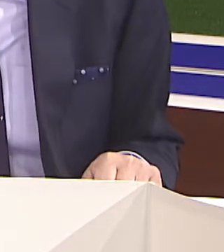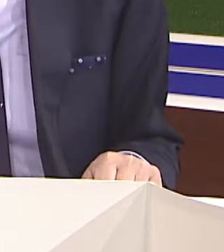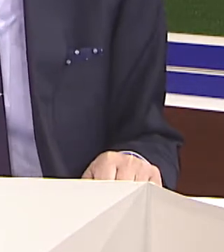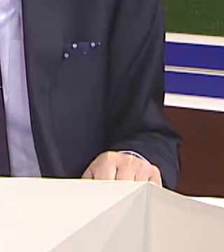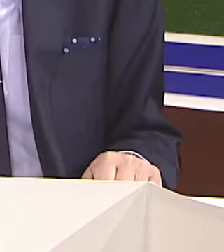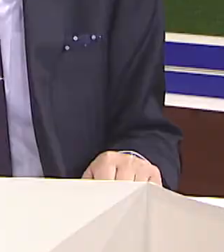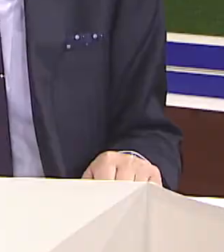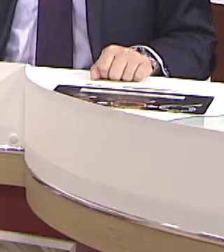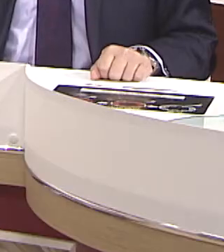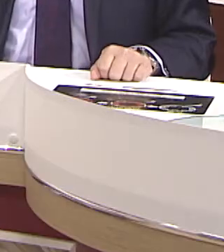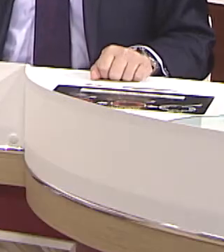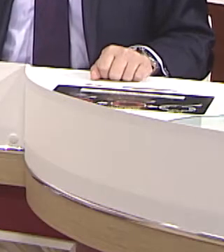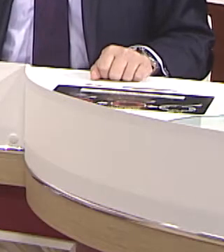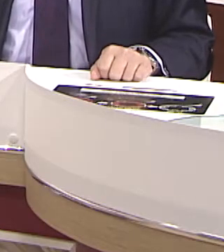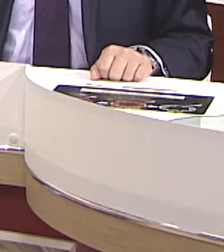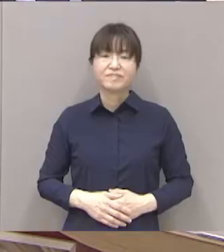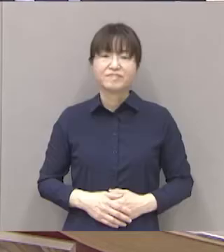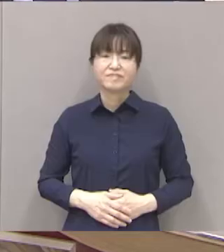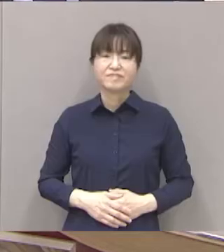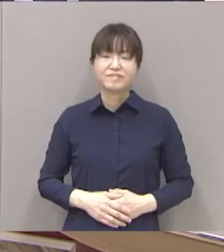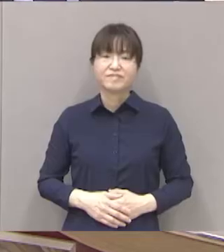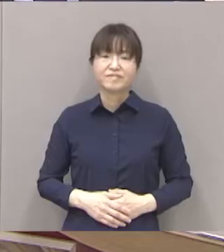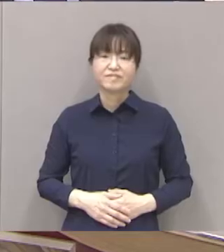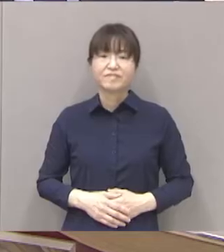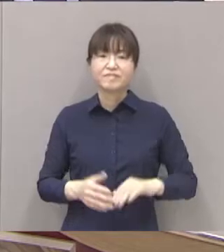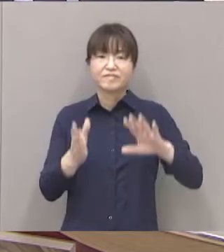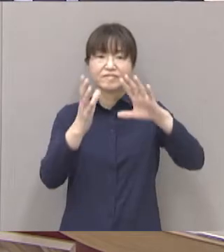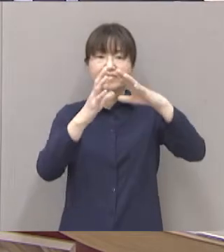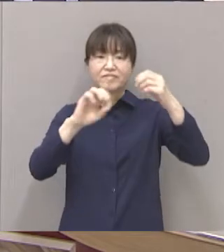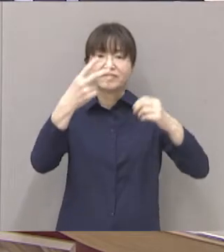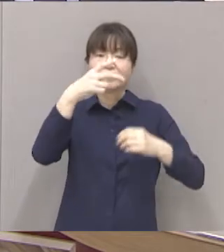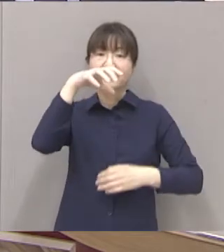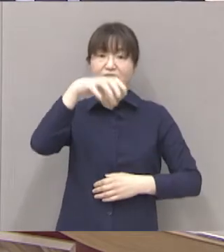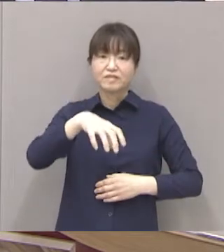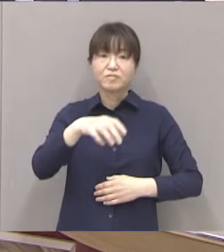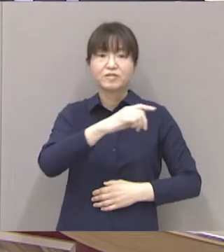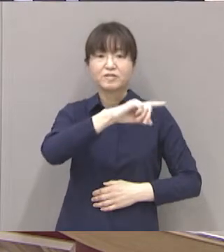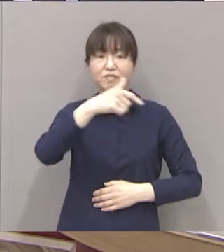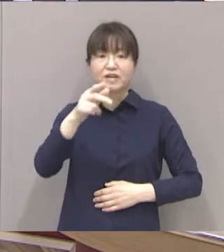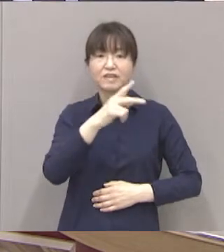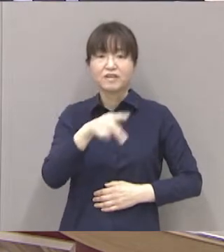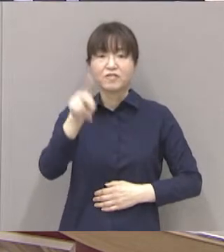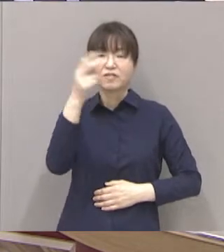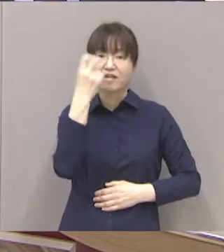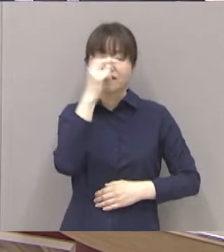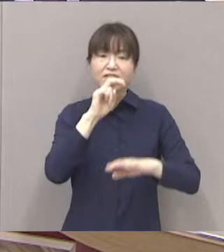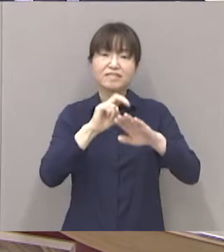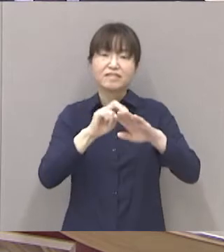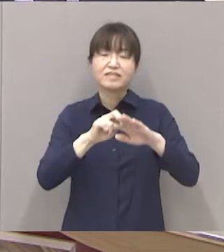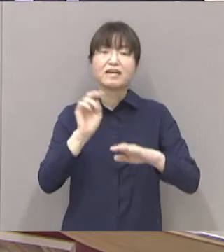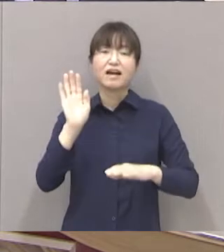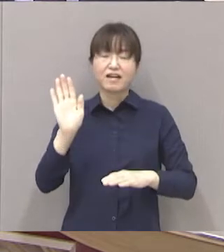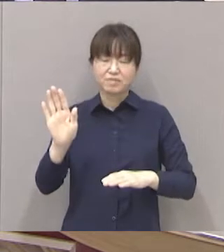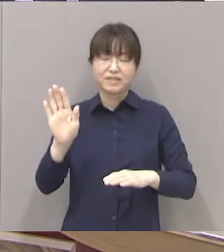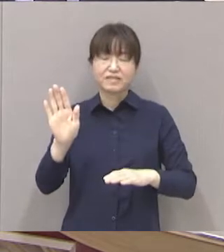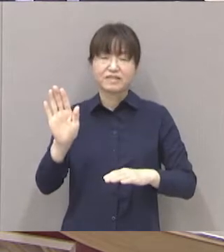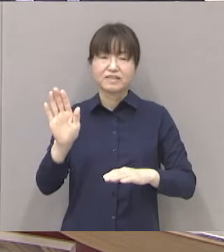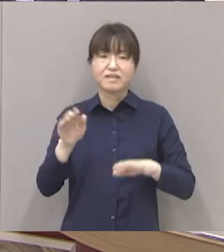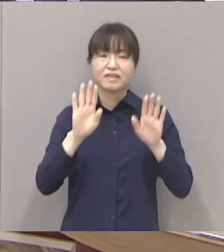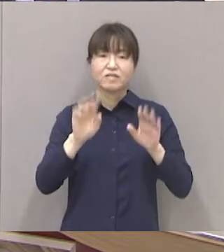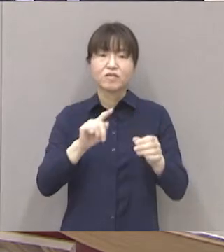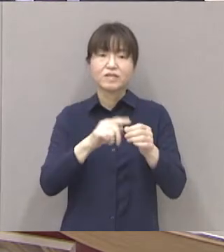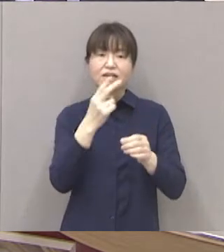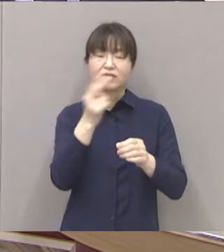ますさて出雲しては様々な元啓新が行われていますこのうち今年度